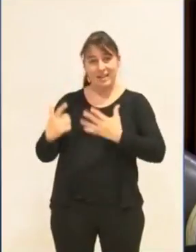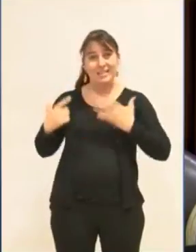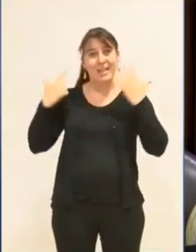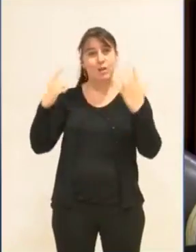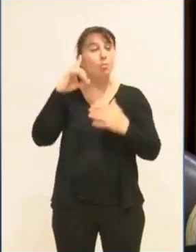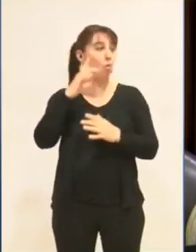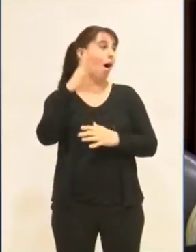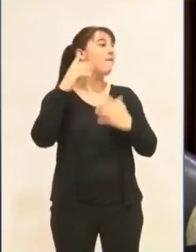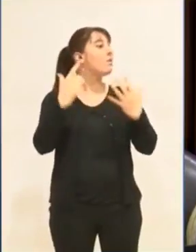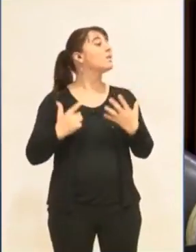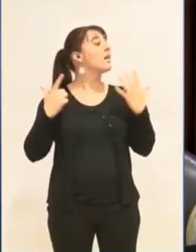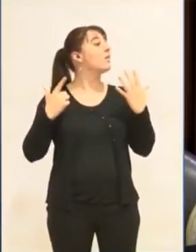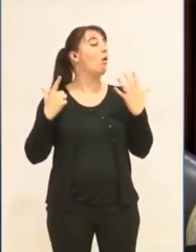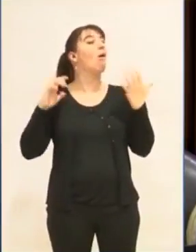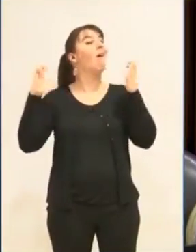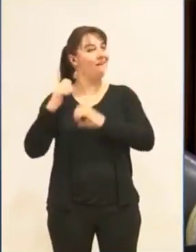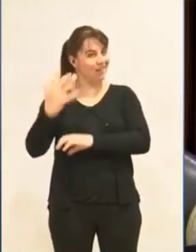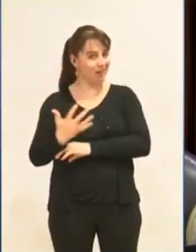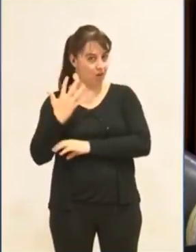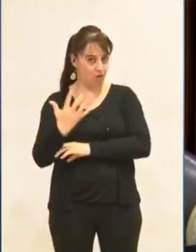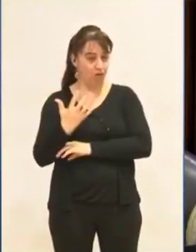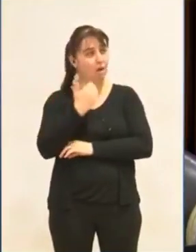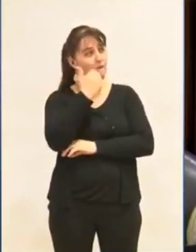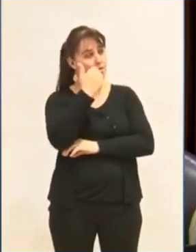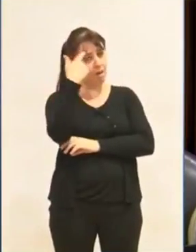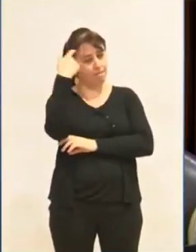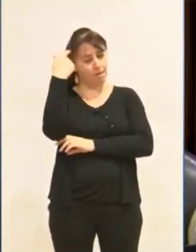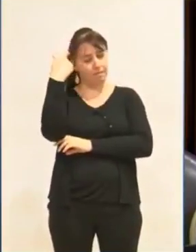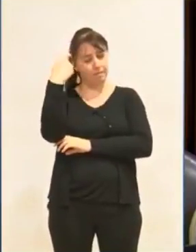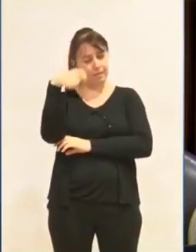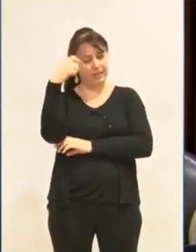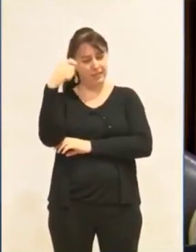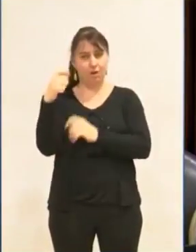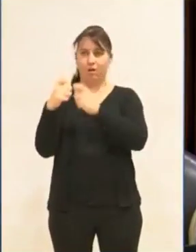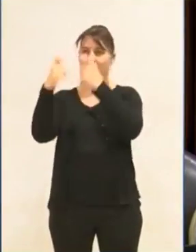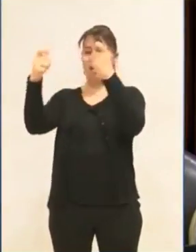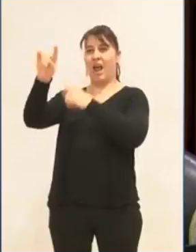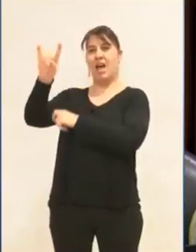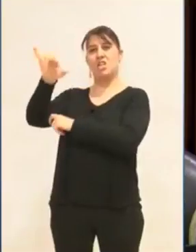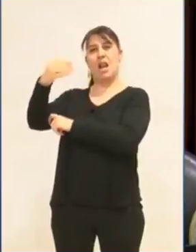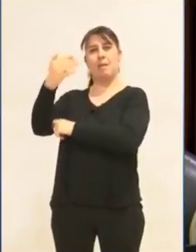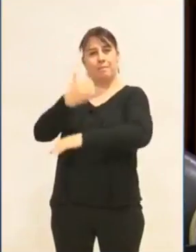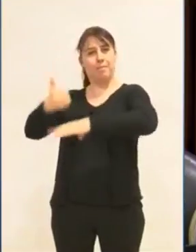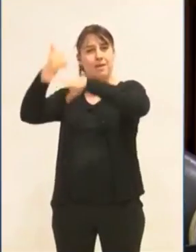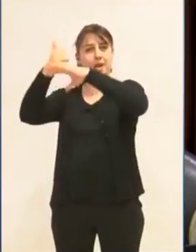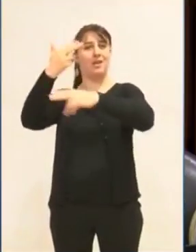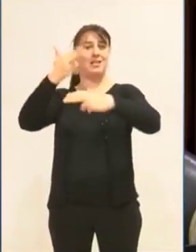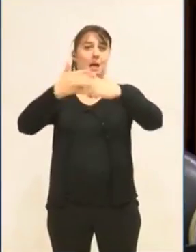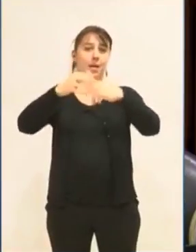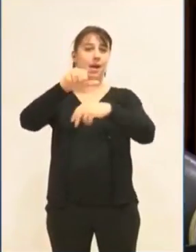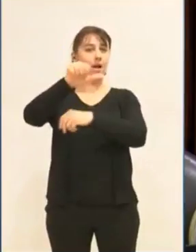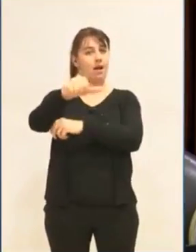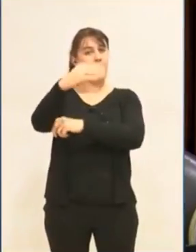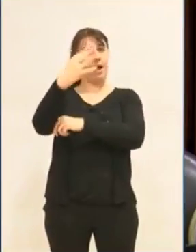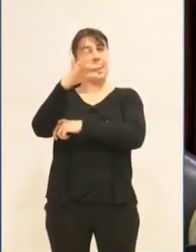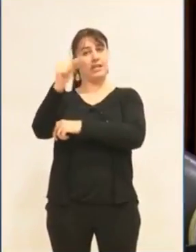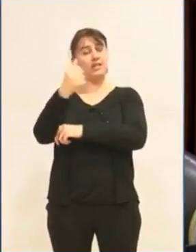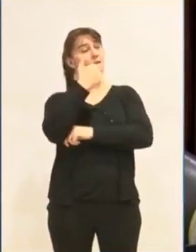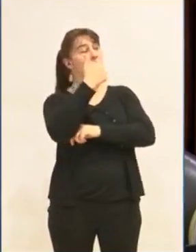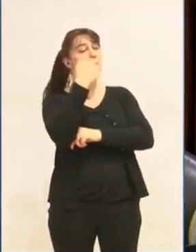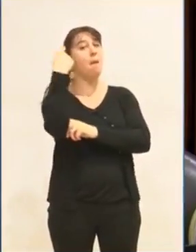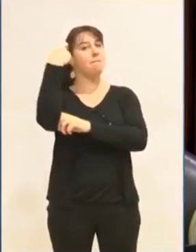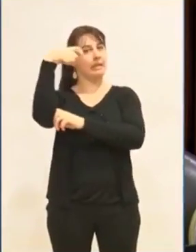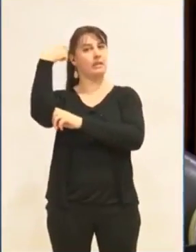mandat a duré 7 ans, présidente du bailleur social le plus important de la métropole qui s'appelle Actis, et que vous